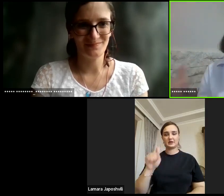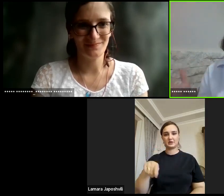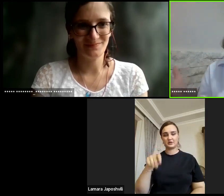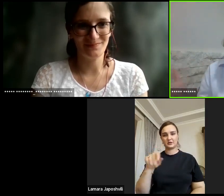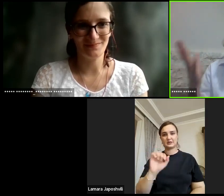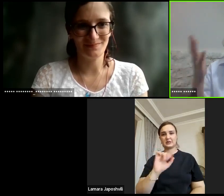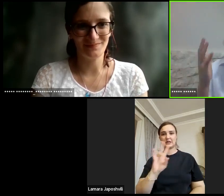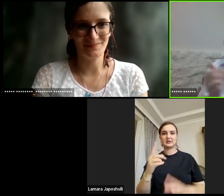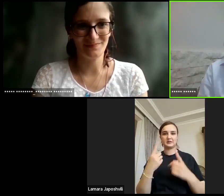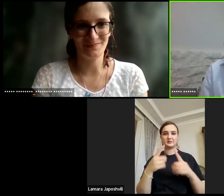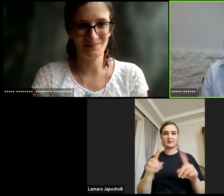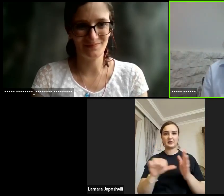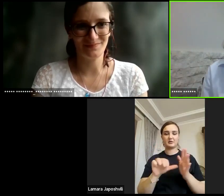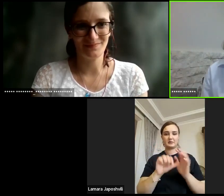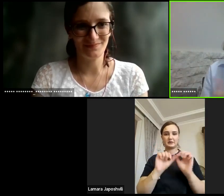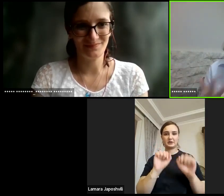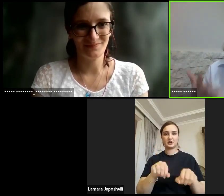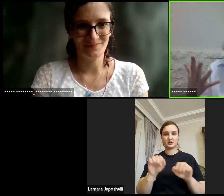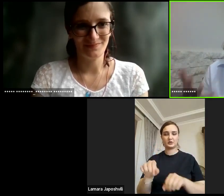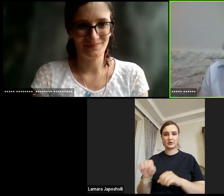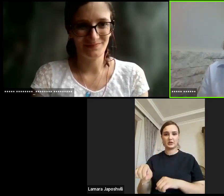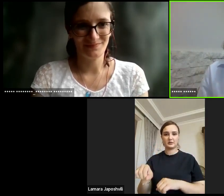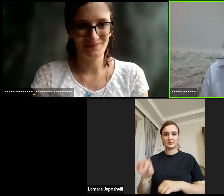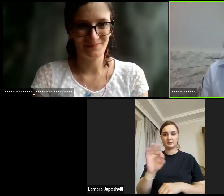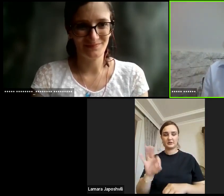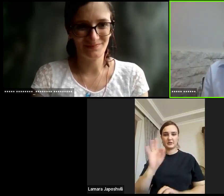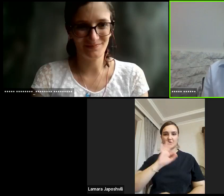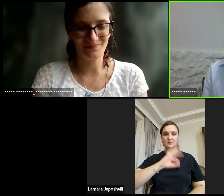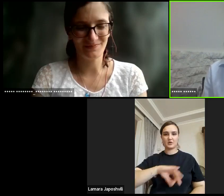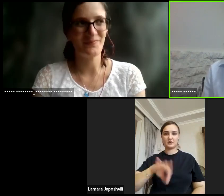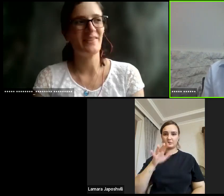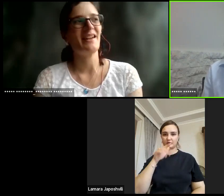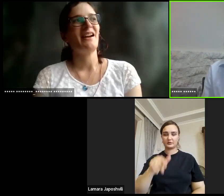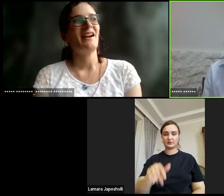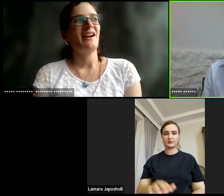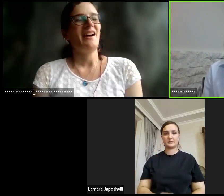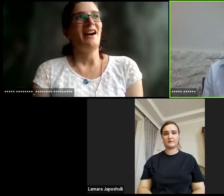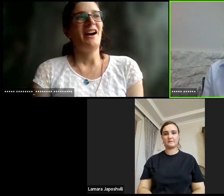სხვა დამხმარე საშუალებების გამოყენების დროს.